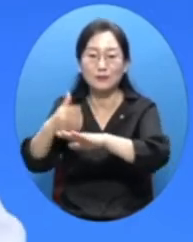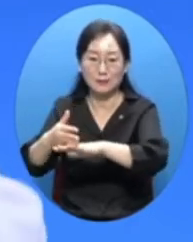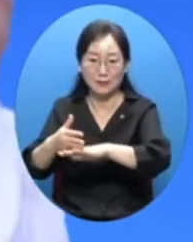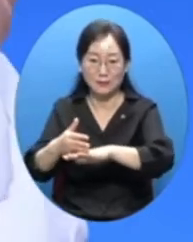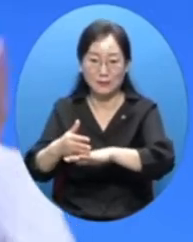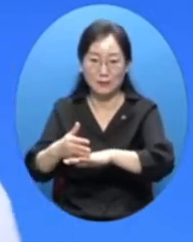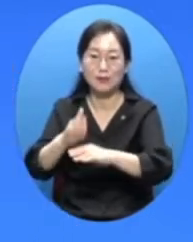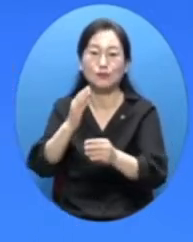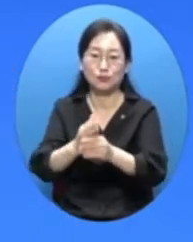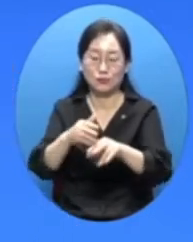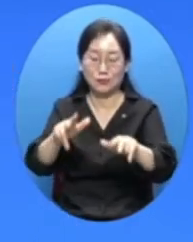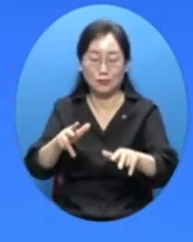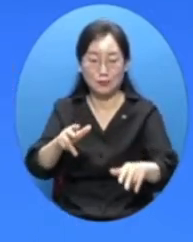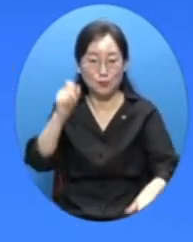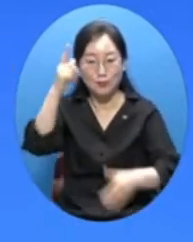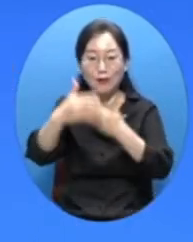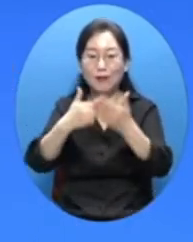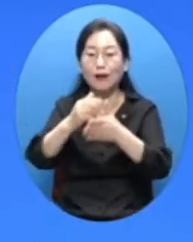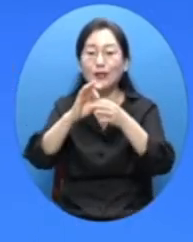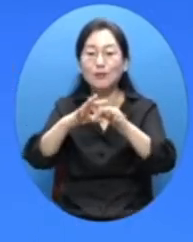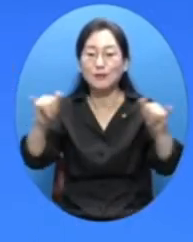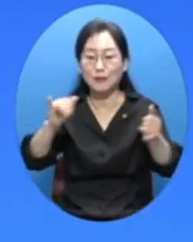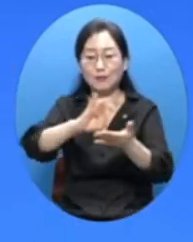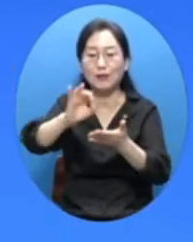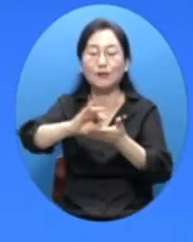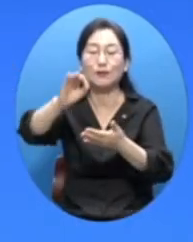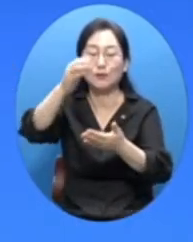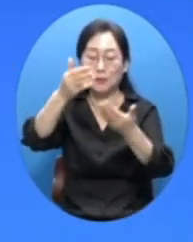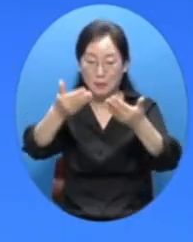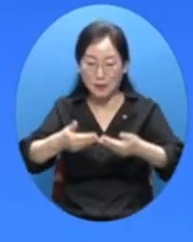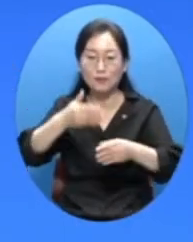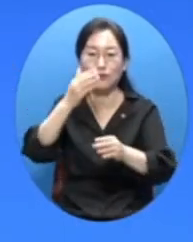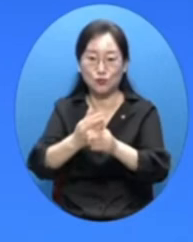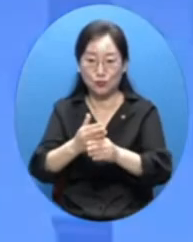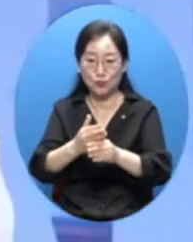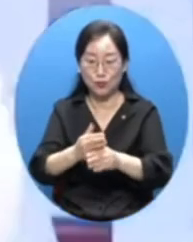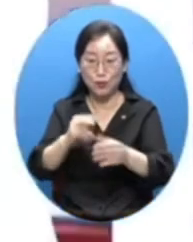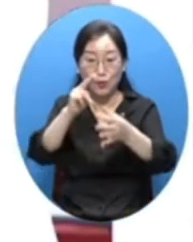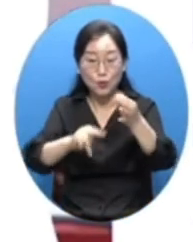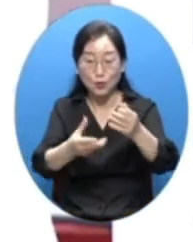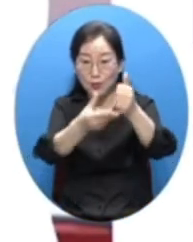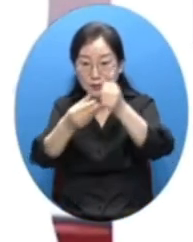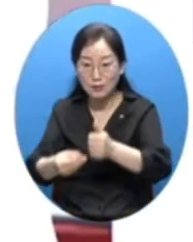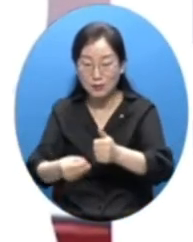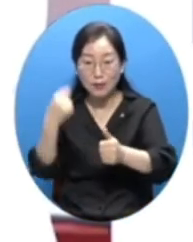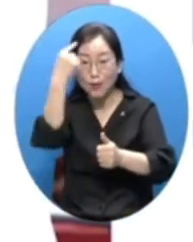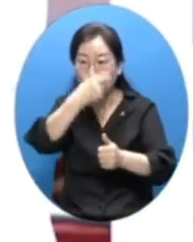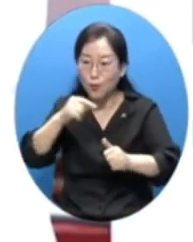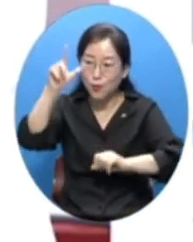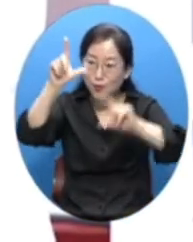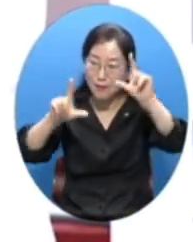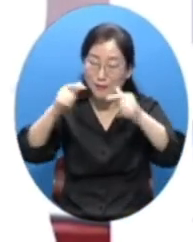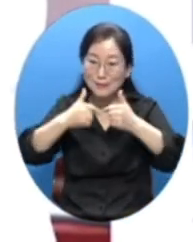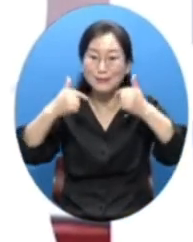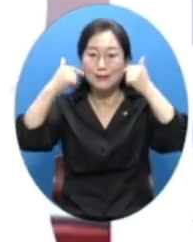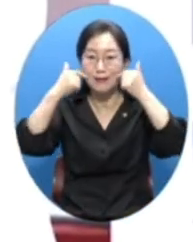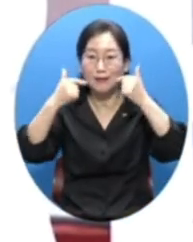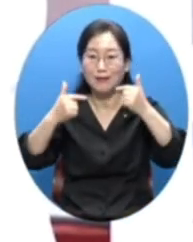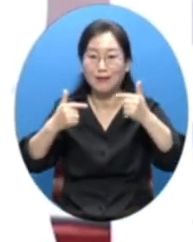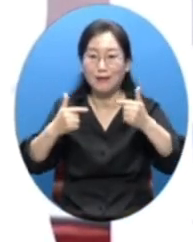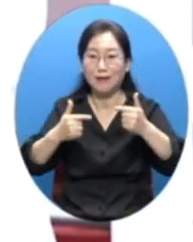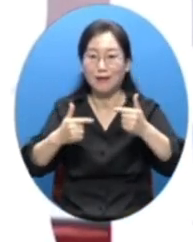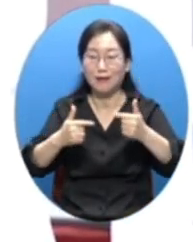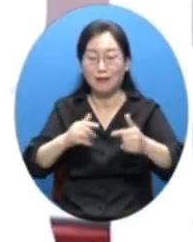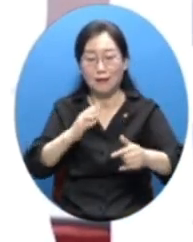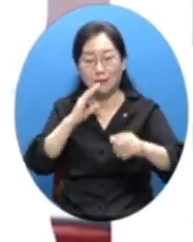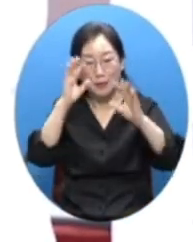감사하고 또 감사해서 우리에게 위대한 하나님의 사람으로 쓰임을 받고 있습니다. 우리 교회 와서도 간증을 하는데 막 얼굴이 확 미소를 띄고 간증을 하는데 참